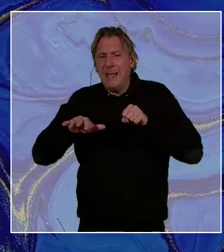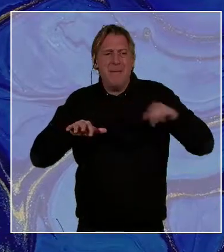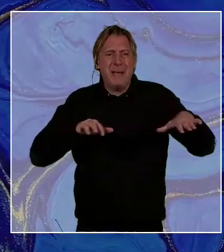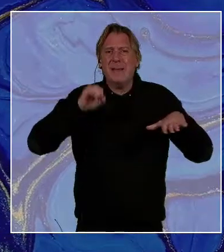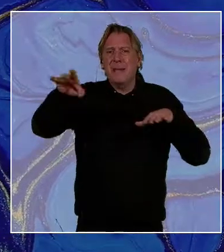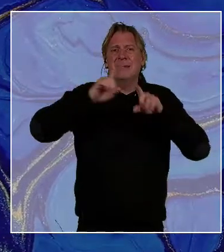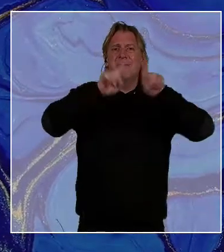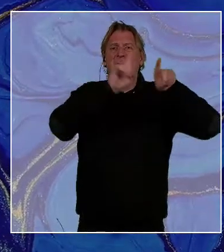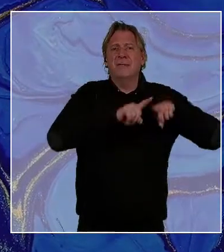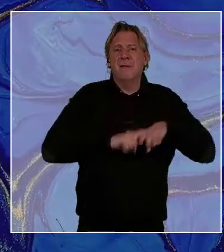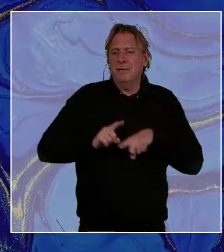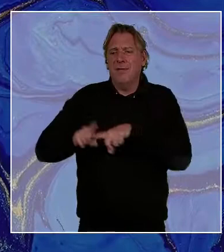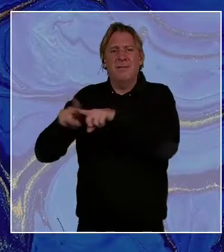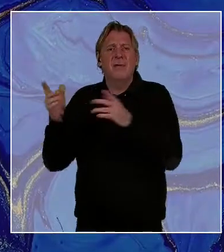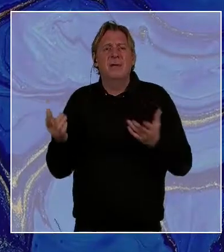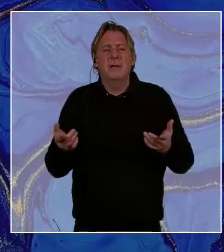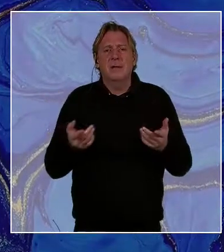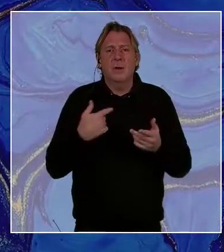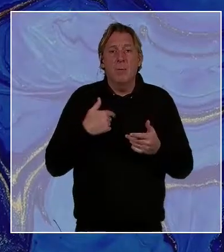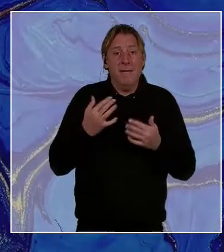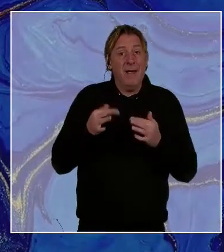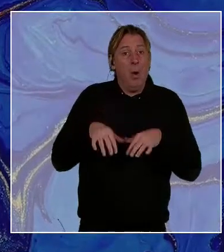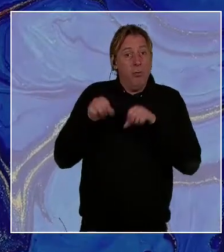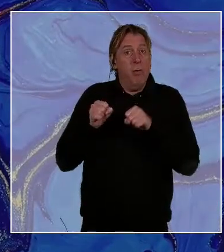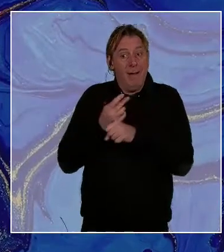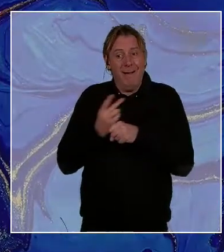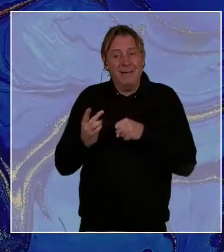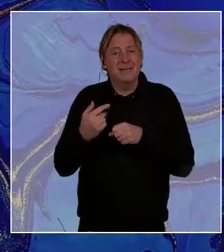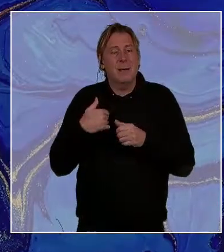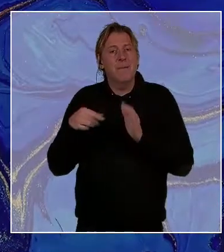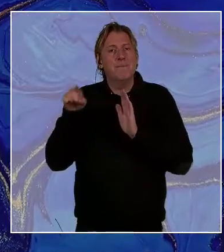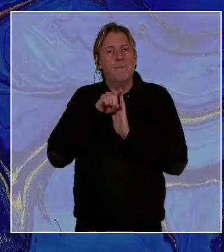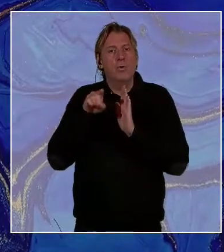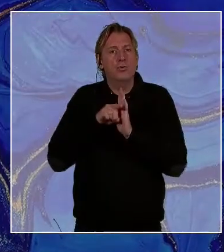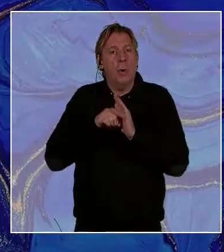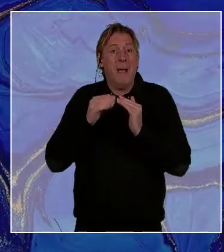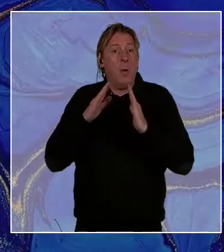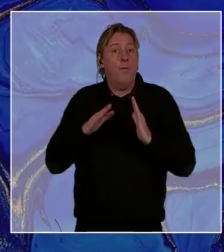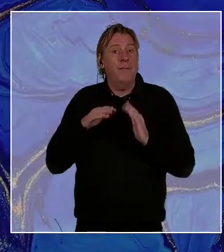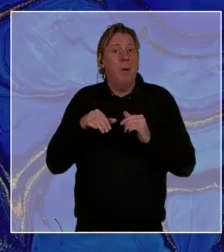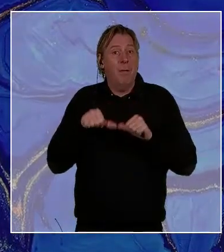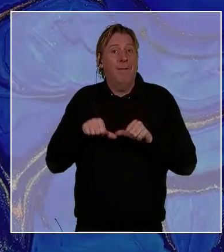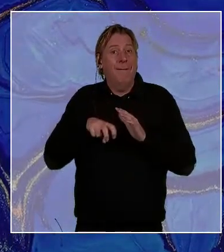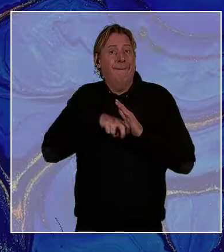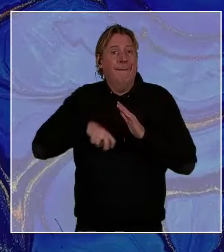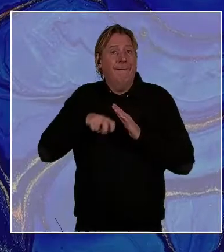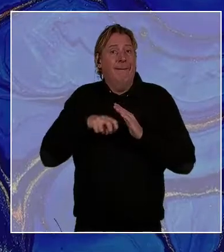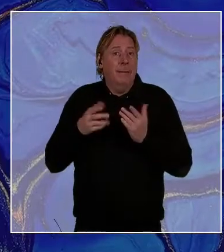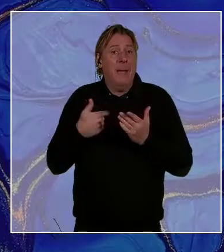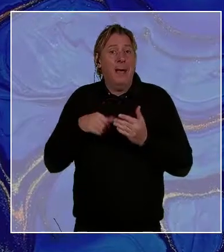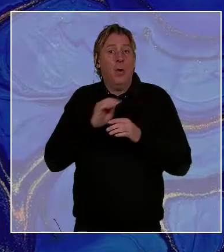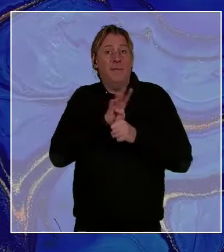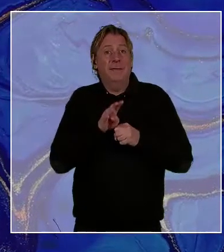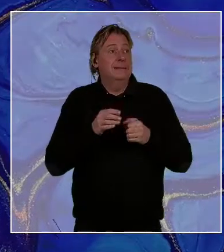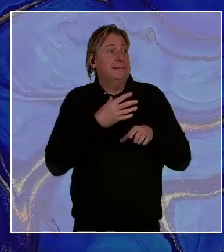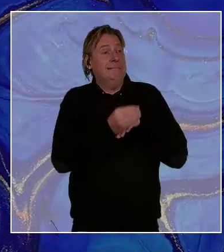Par exemple, la part d'emploi à risque du fait des mesures de confinement liées au Covid, eh bien,